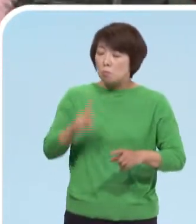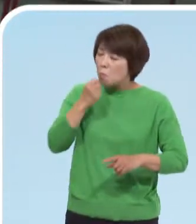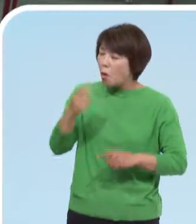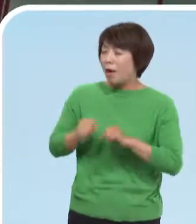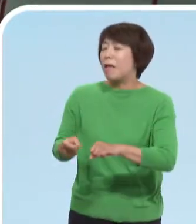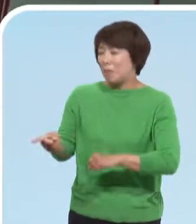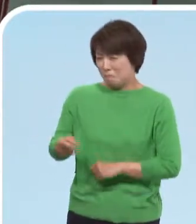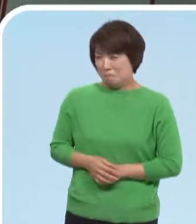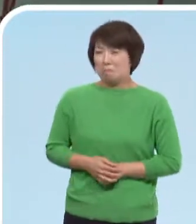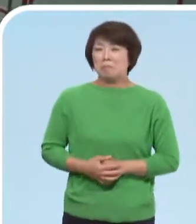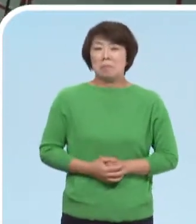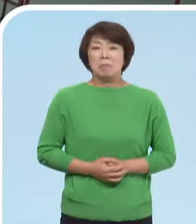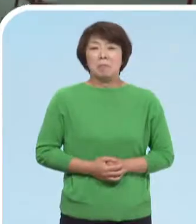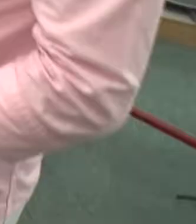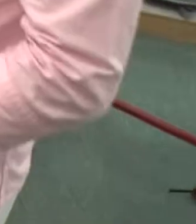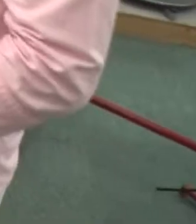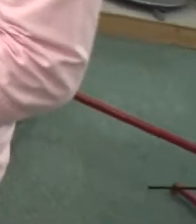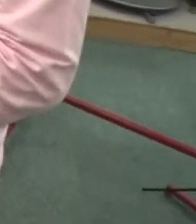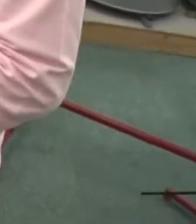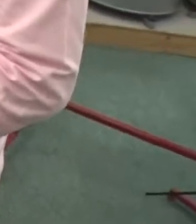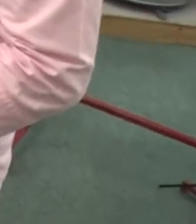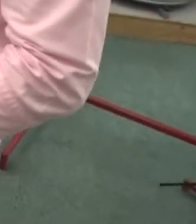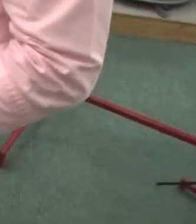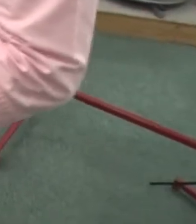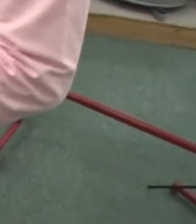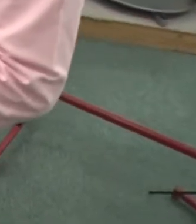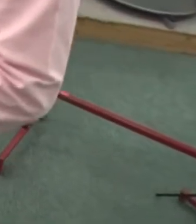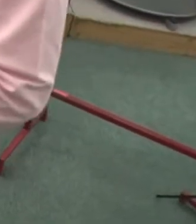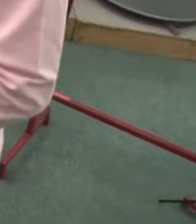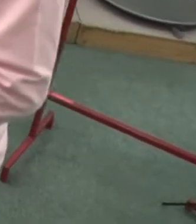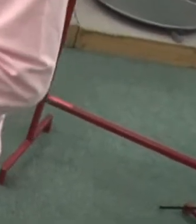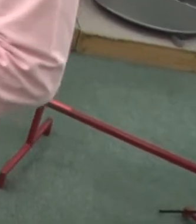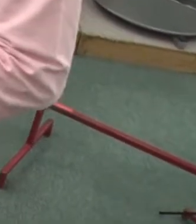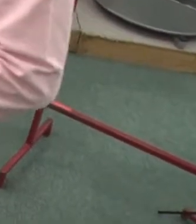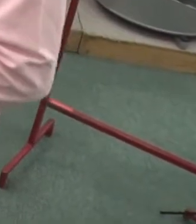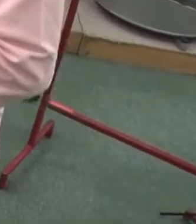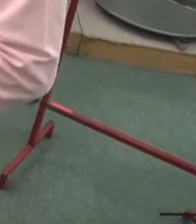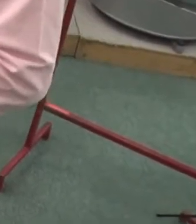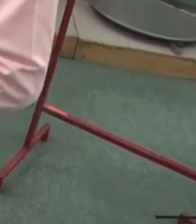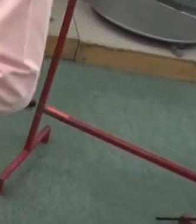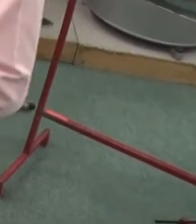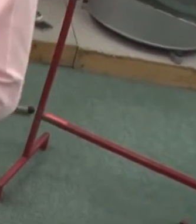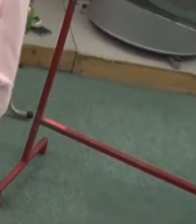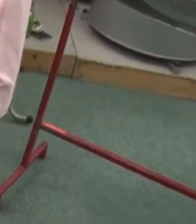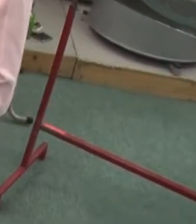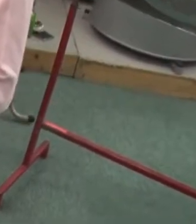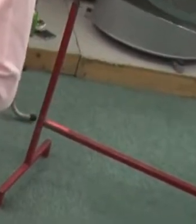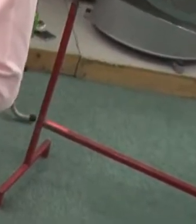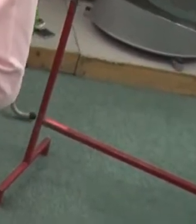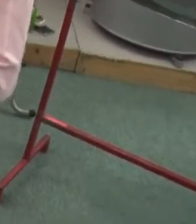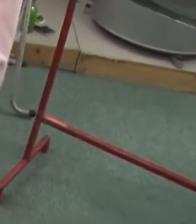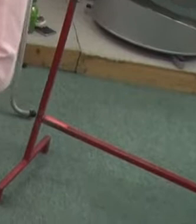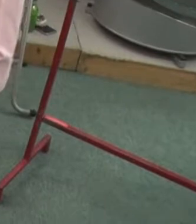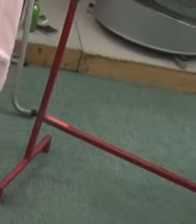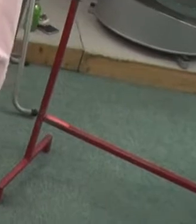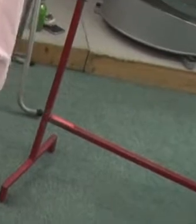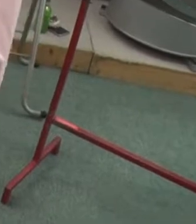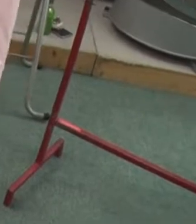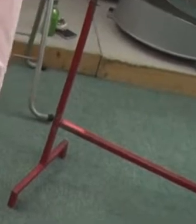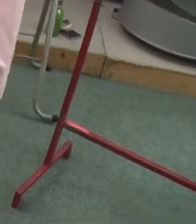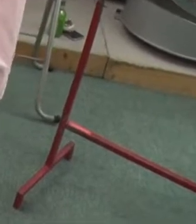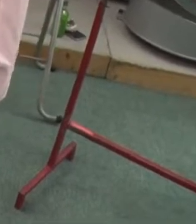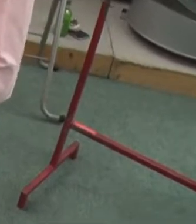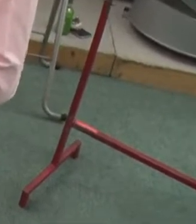一回。スリー、フォー、ソ、ド、シ、ド、で、中、